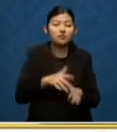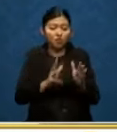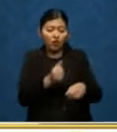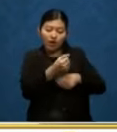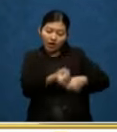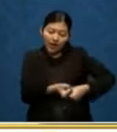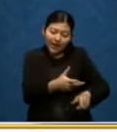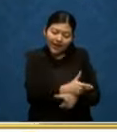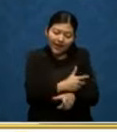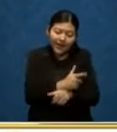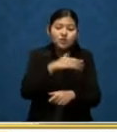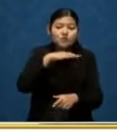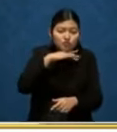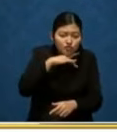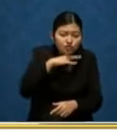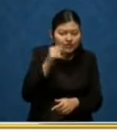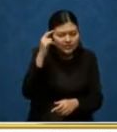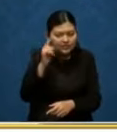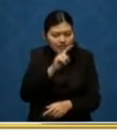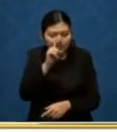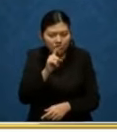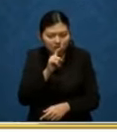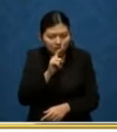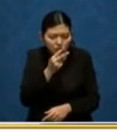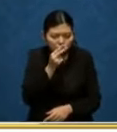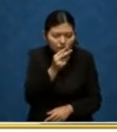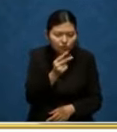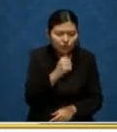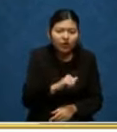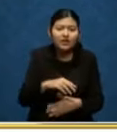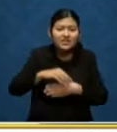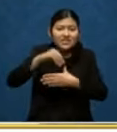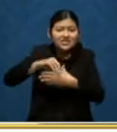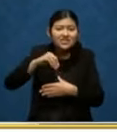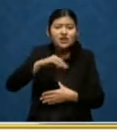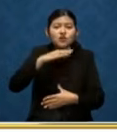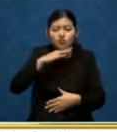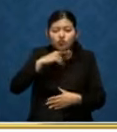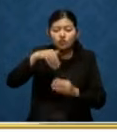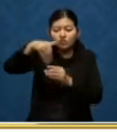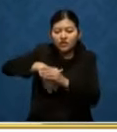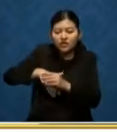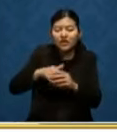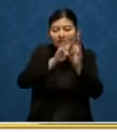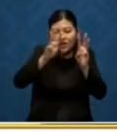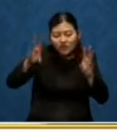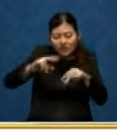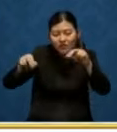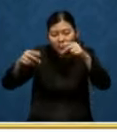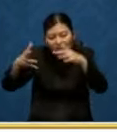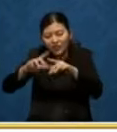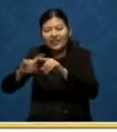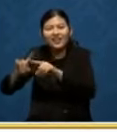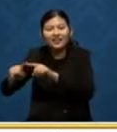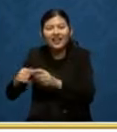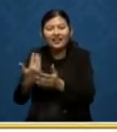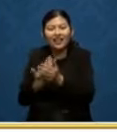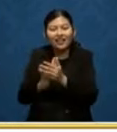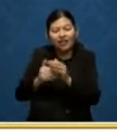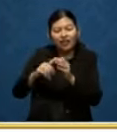ผู้เลี้ยงหมูหลายๆท่านครับเริ่มมีการสังเกตว่ามีเนื้อหมูนะครับแช่แข็งขายทางออนไลน์และช่องทางต่างๆนะครับที่ต่ำกว่า